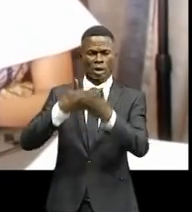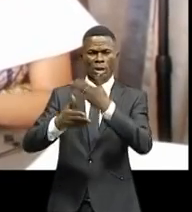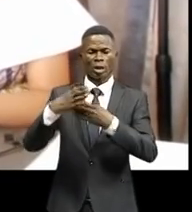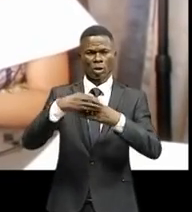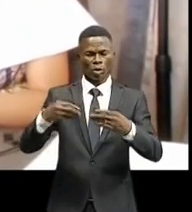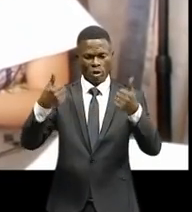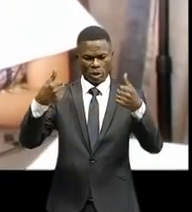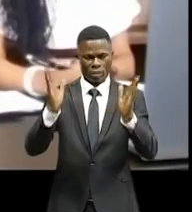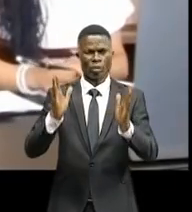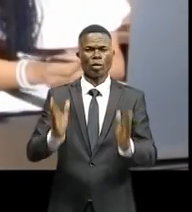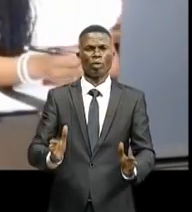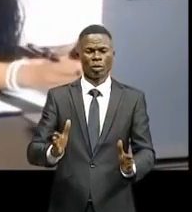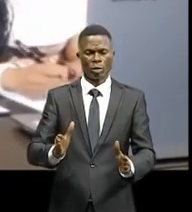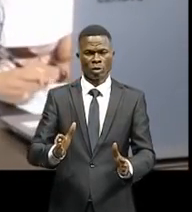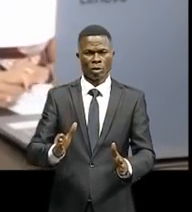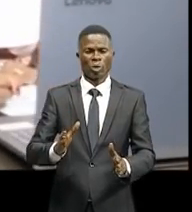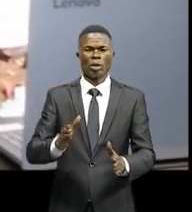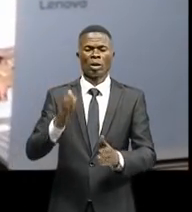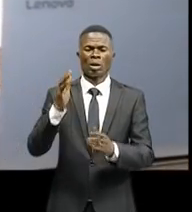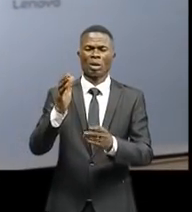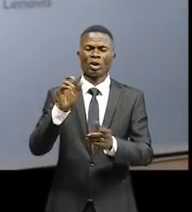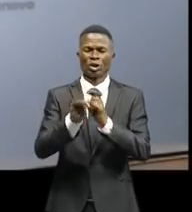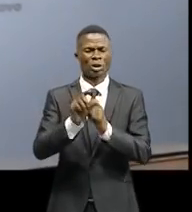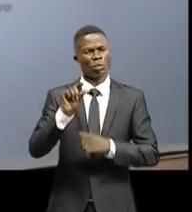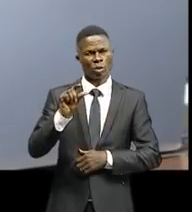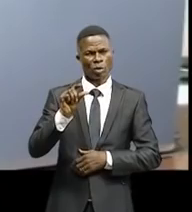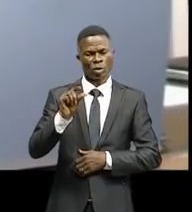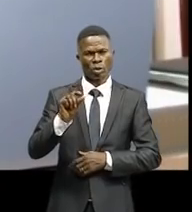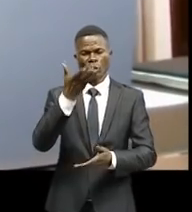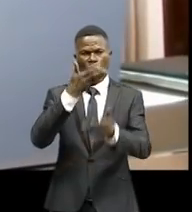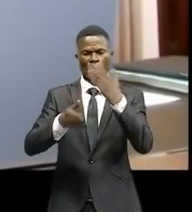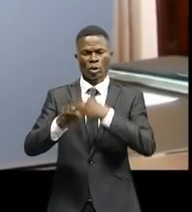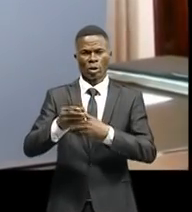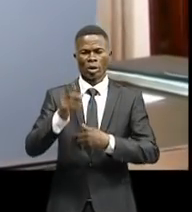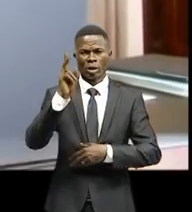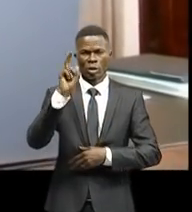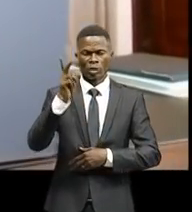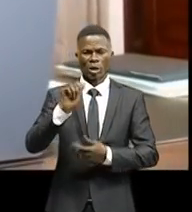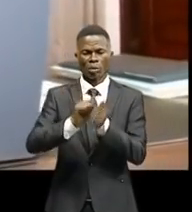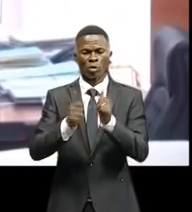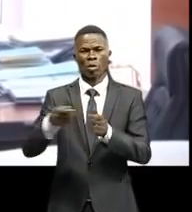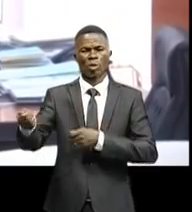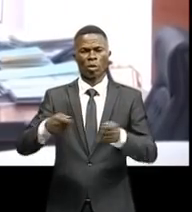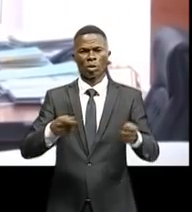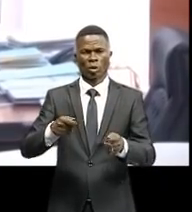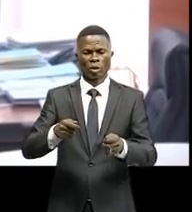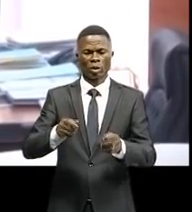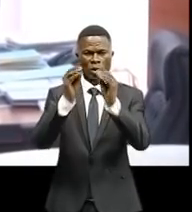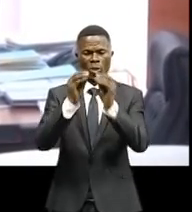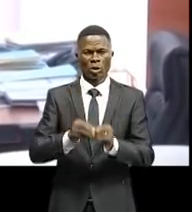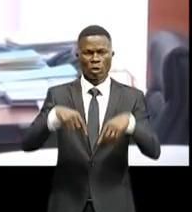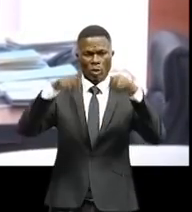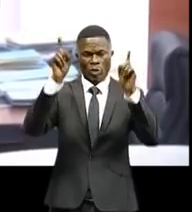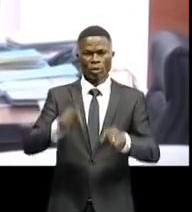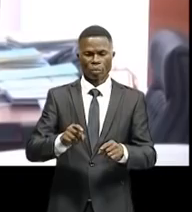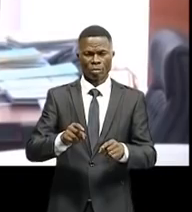resté globalement stable, attesté par des faibles variations du taux de change sur les deux segments du marché. En cumul annuel,